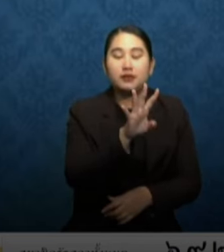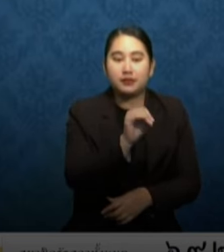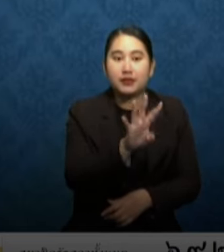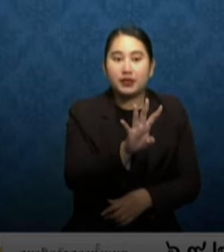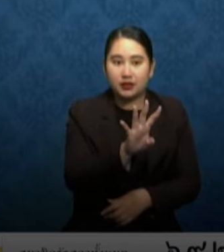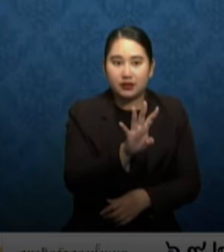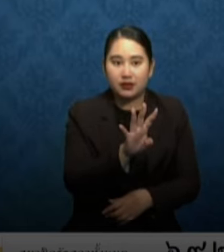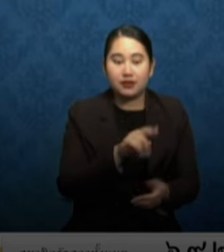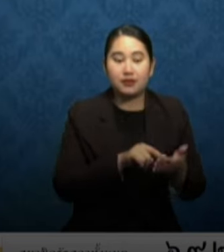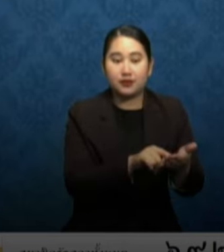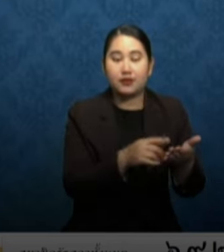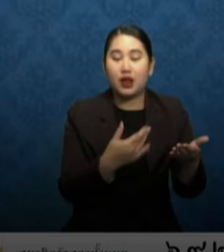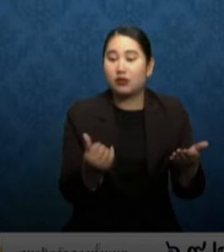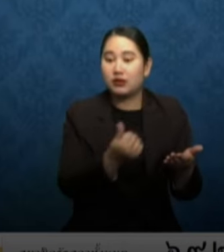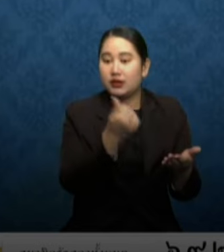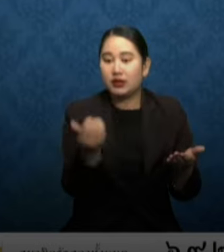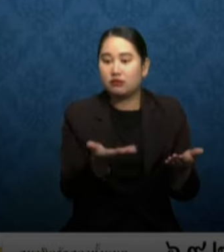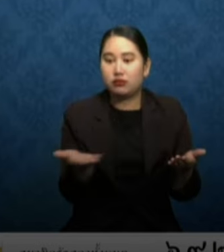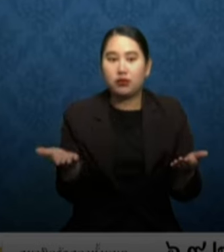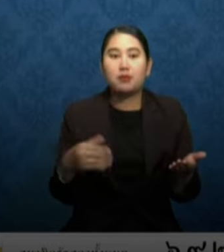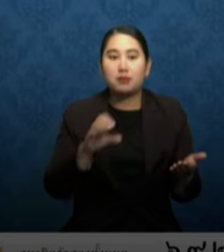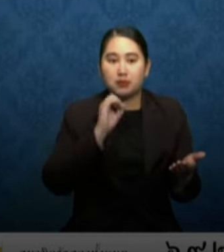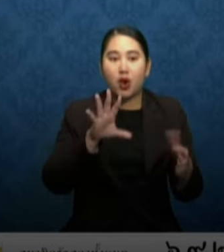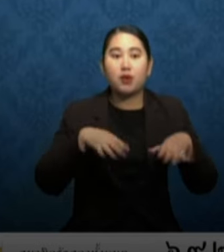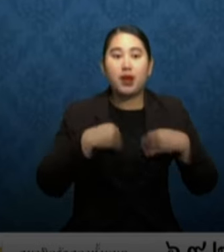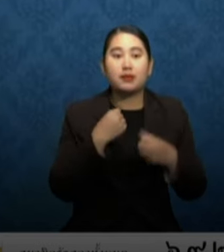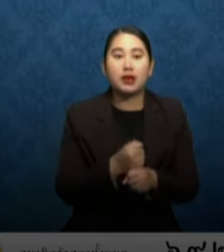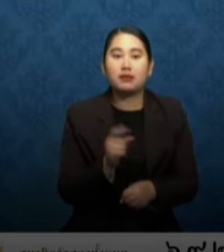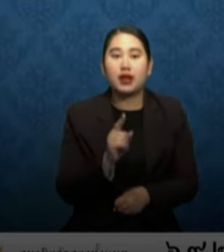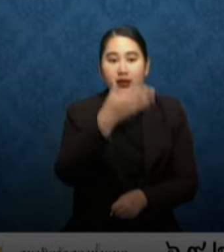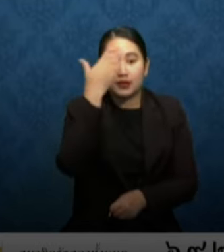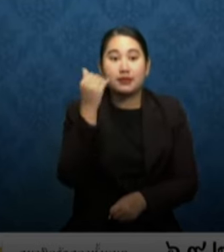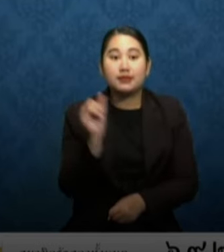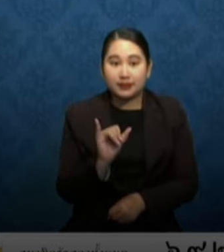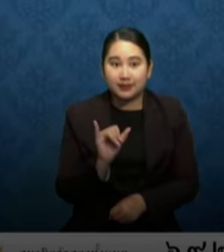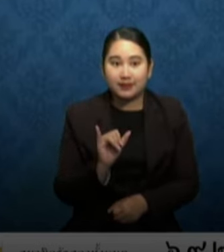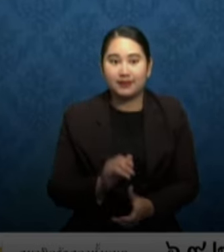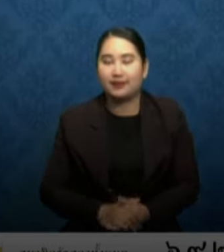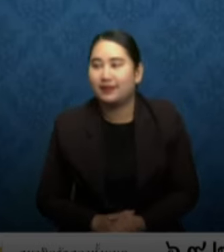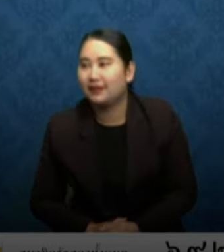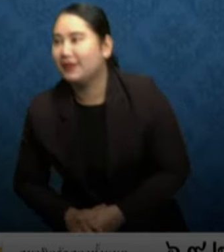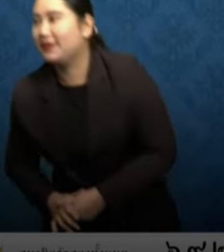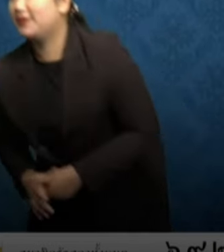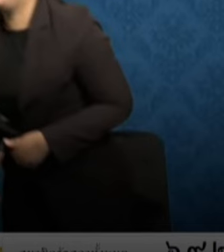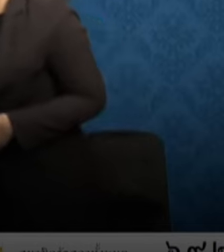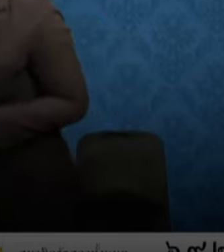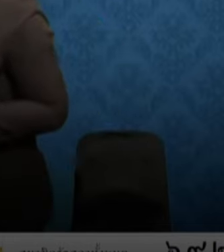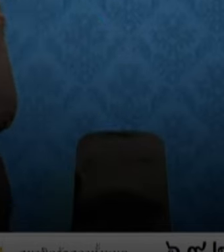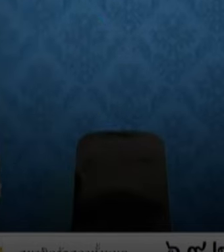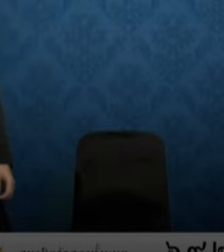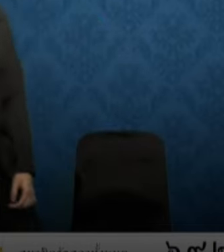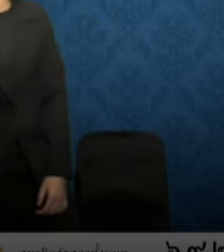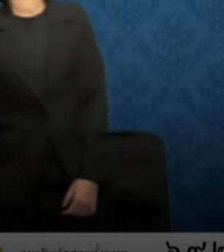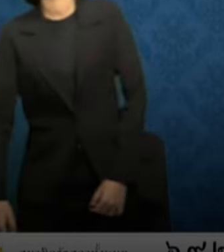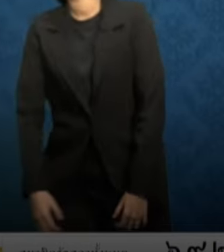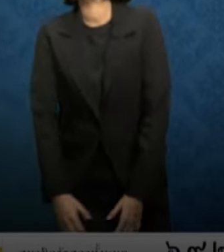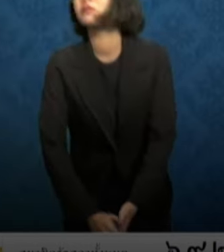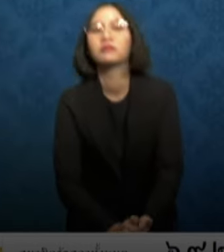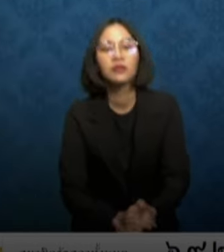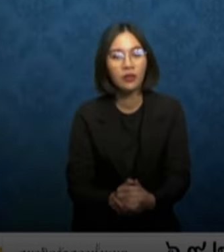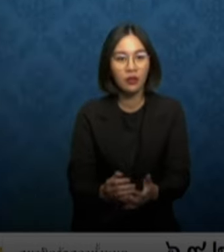144แล้วฉบับอื่นที่ท่านรับปากไว้ท่านลืมหรือยังฉบับที่ขบวนการแงงานลักดันเรียกร้องมา